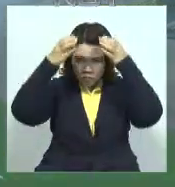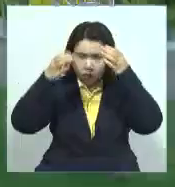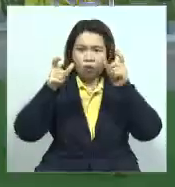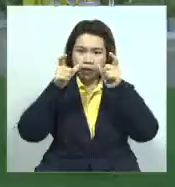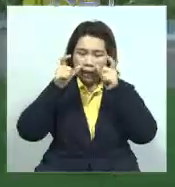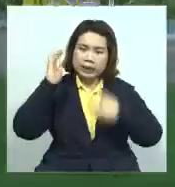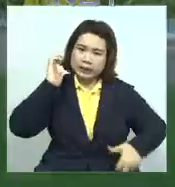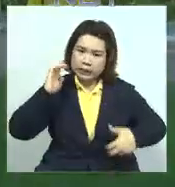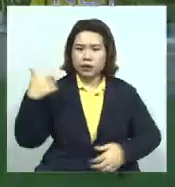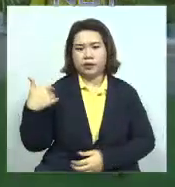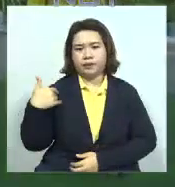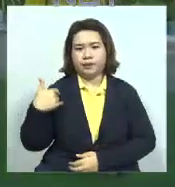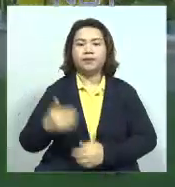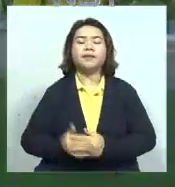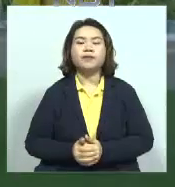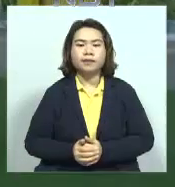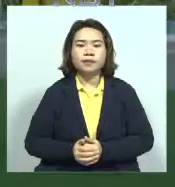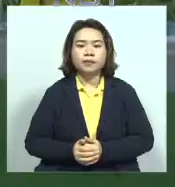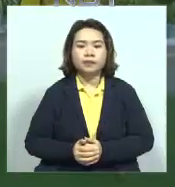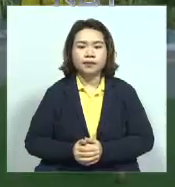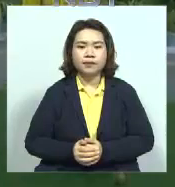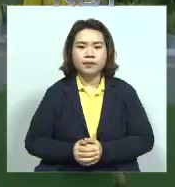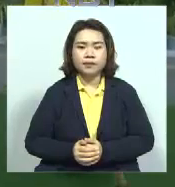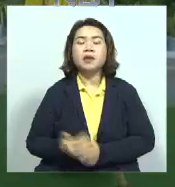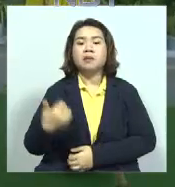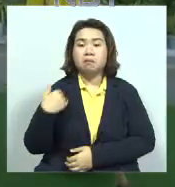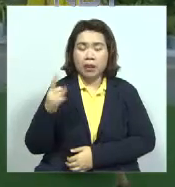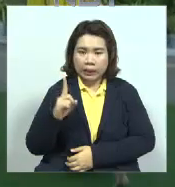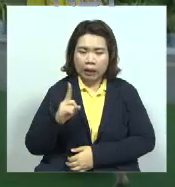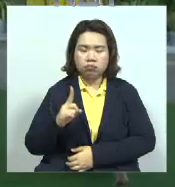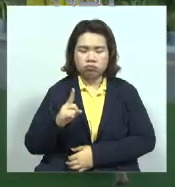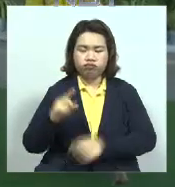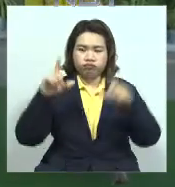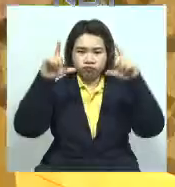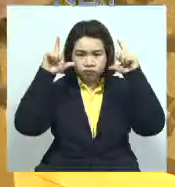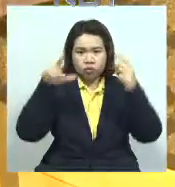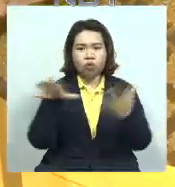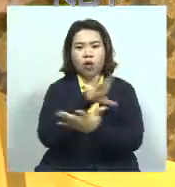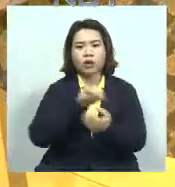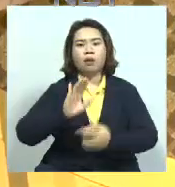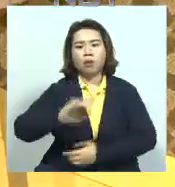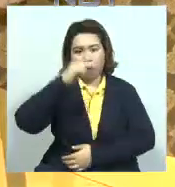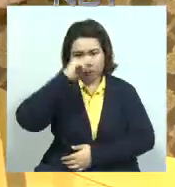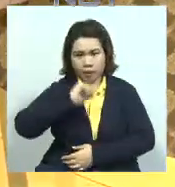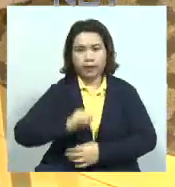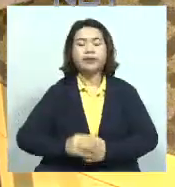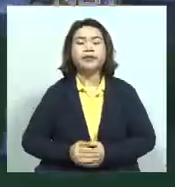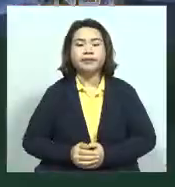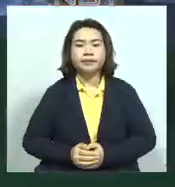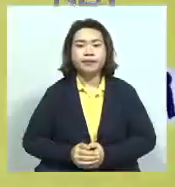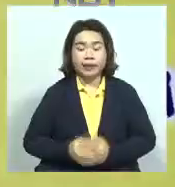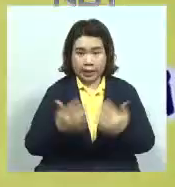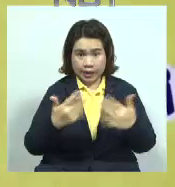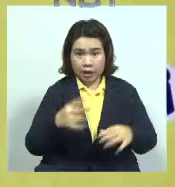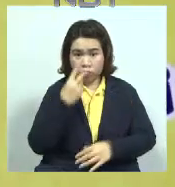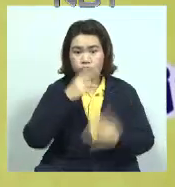ใต้ร่มพระบารมีแห่งสยามคืนนครซึ่งล้วนแต่แสดงออกถึงมรดกวัฒนธรรมไทยครับต่อจากนั้นเราล